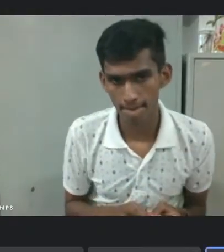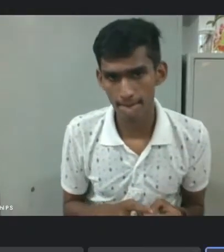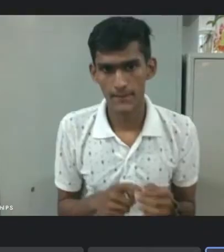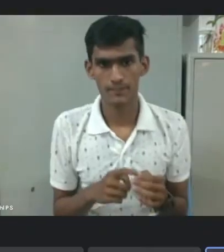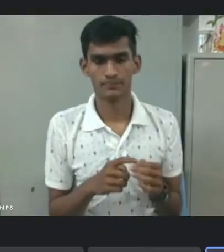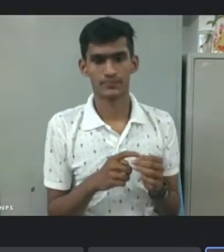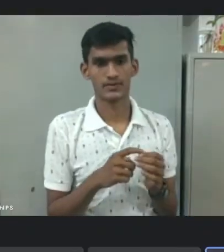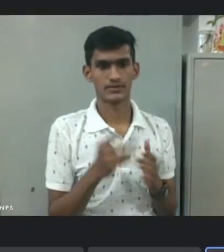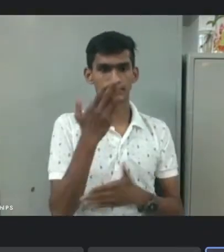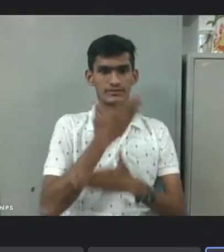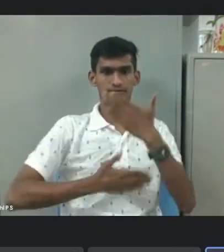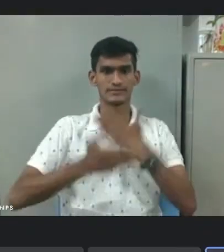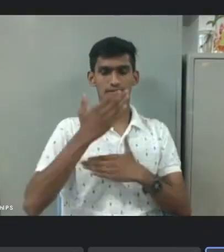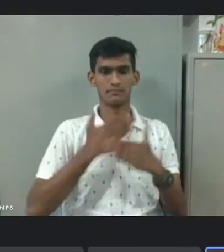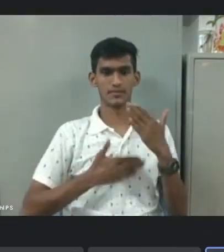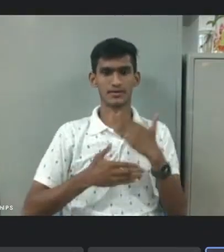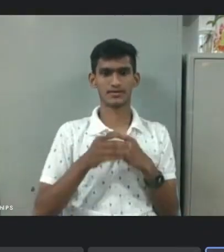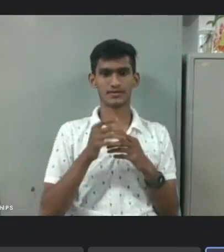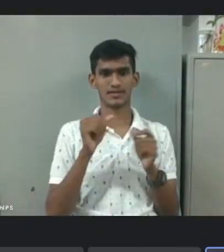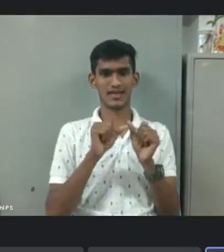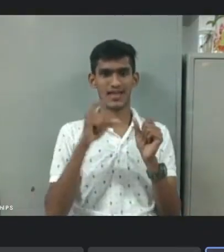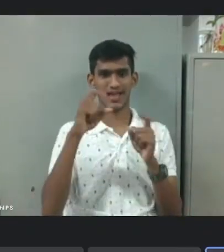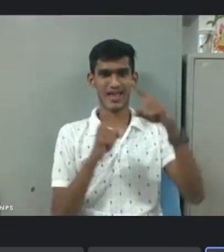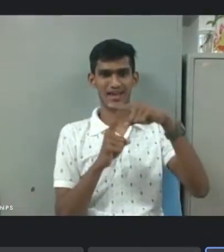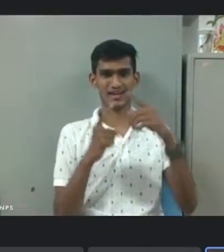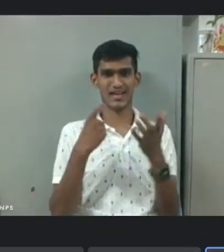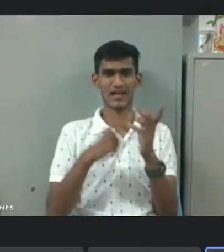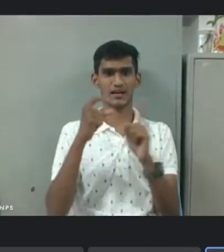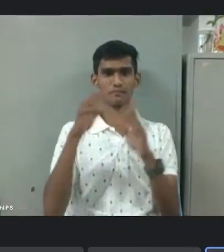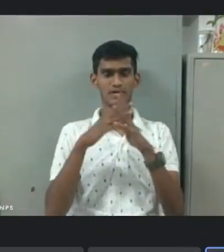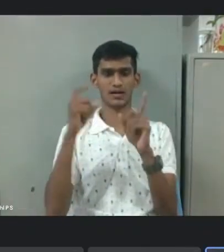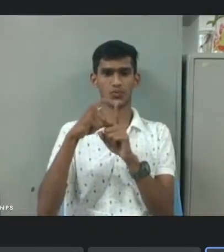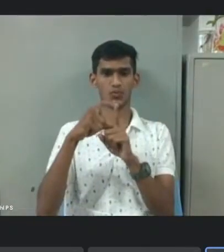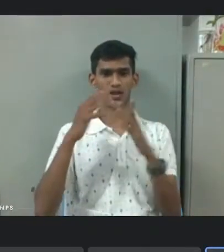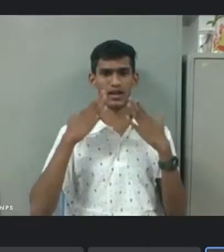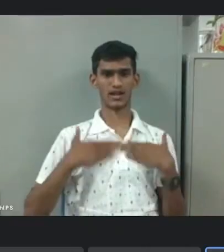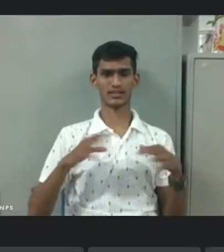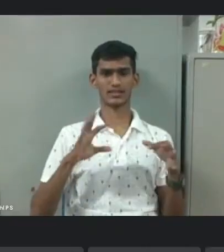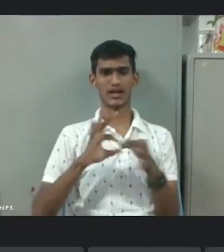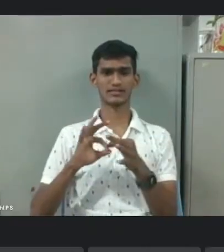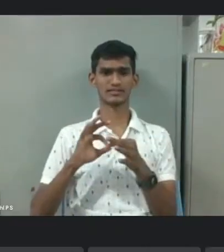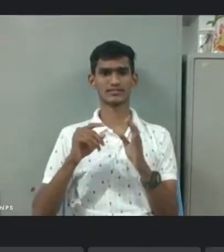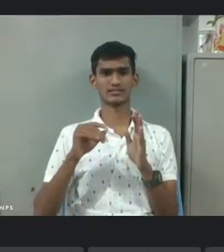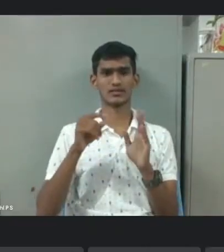പേഴ്സൺസ് വിത്ത് ഡിസബിലിറ്റീസില് അവർക്ക് വേണ്ടിയിട്ടുള്ള ഹെൽത്ത് റിലേറ്റഡ് സ്കീംസിനെ കുറിച്ചൊന്ന് എക്സ്പ്ലെയിൻ ചെയ്യാമോ?